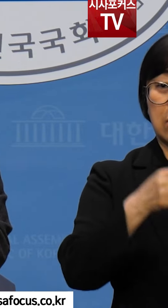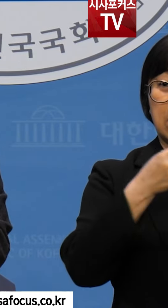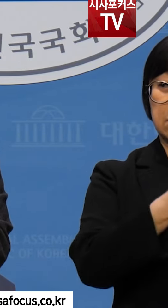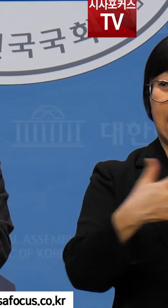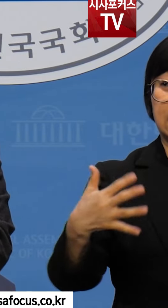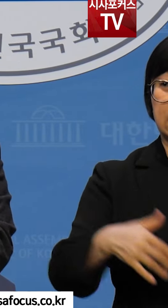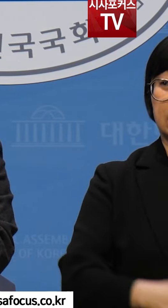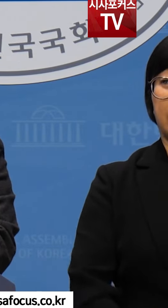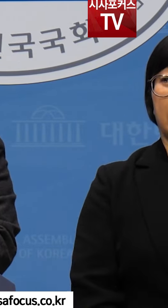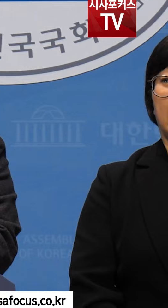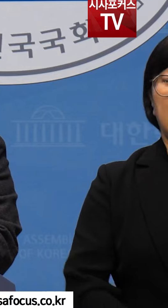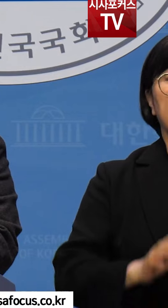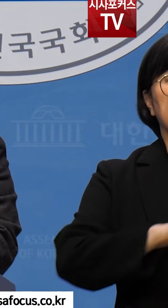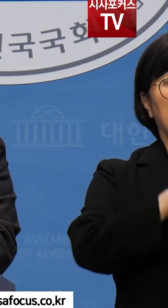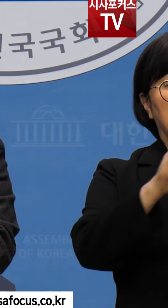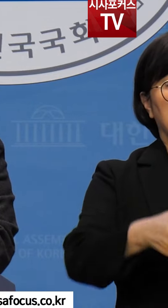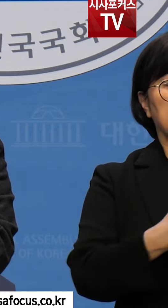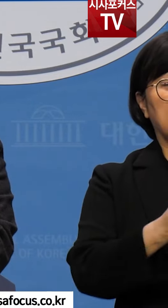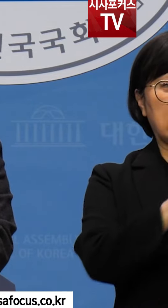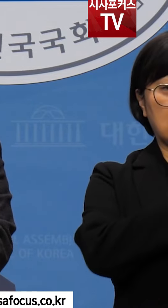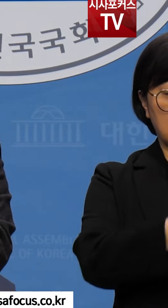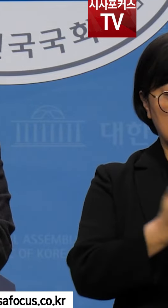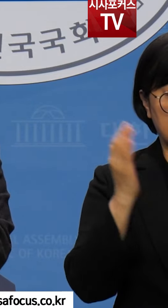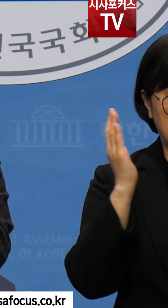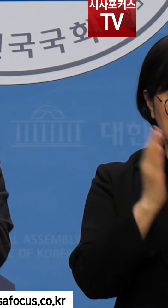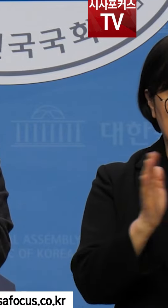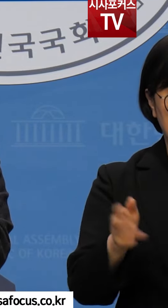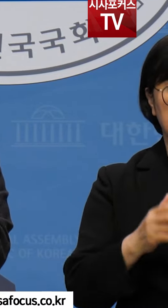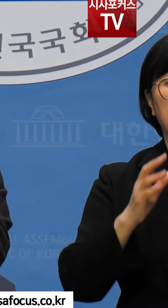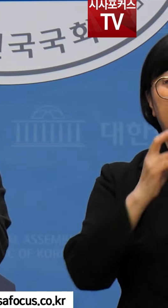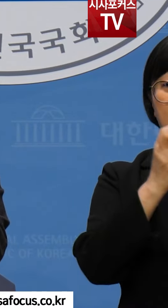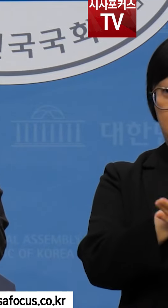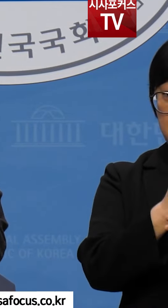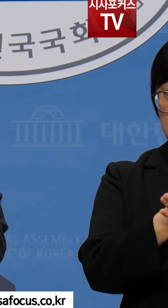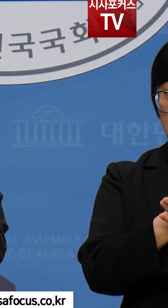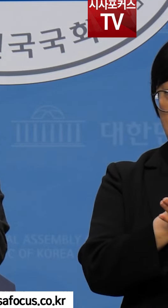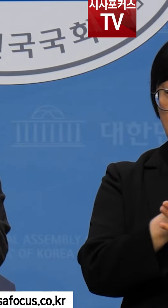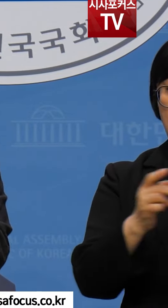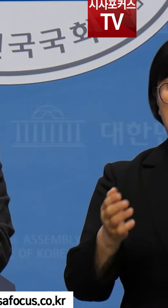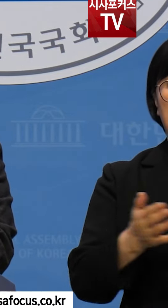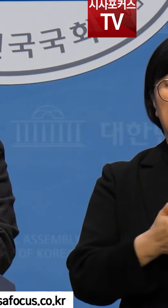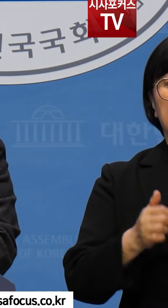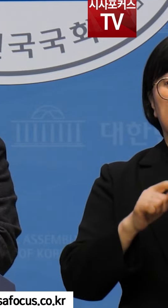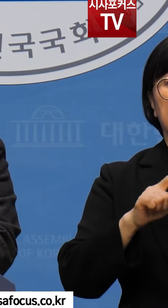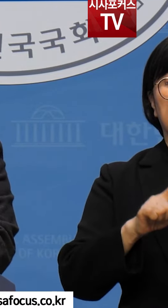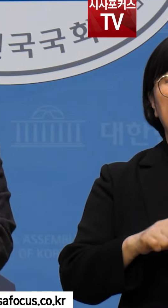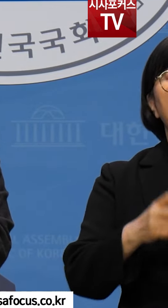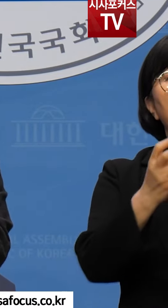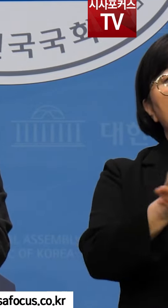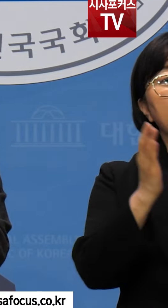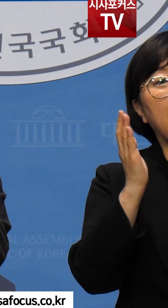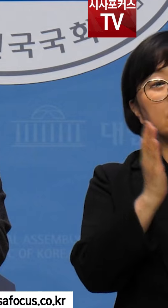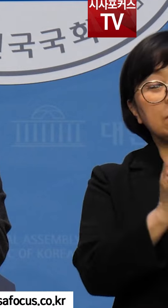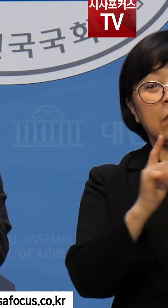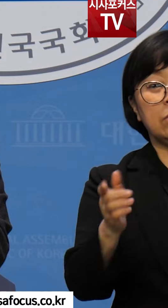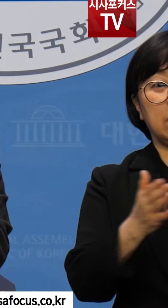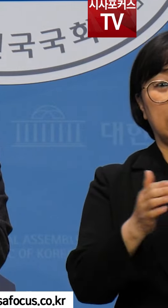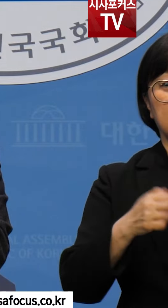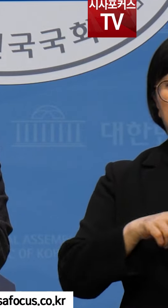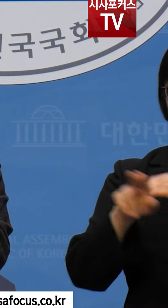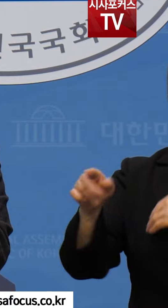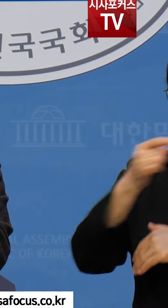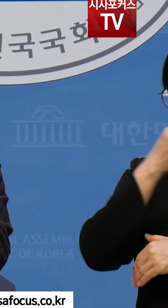있습니다. 세계적 인권상식의 의거에도 대한민국 헌법 의거에도 무죄추정의 원칙이 작동되고 또 불구속집권 원칙임에도